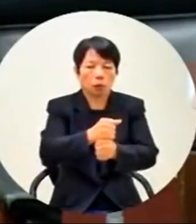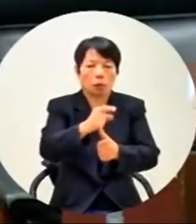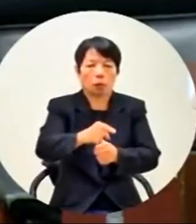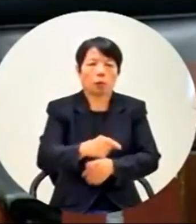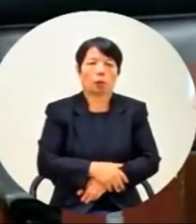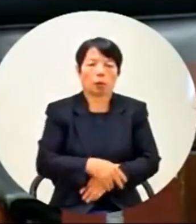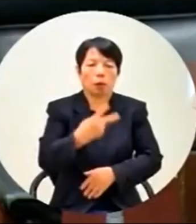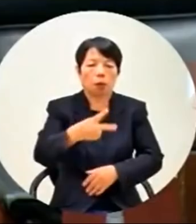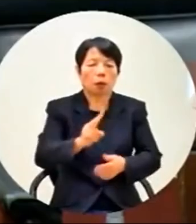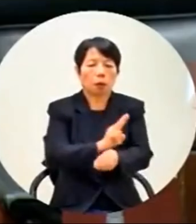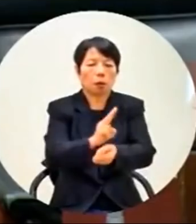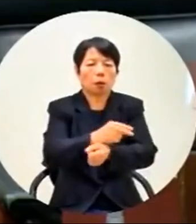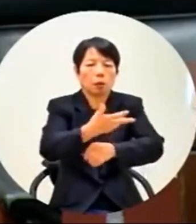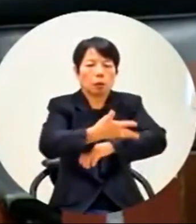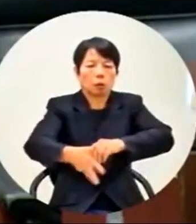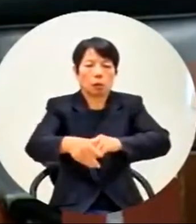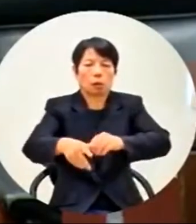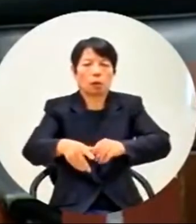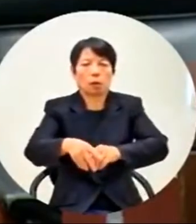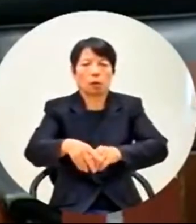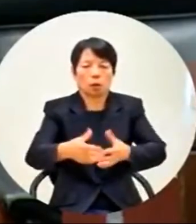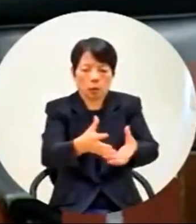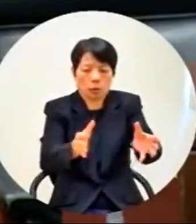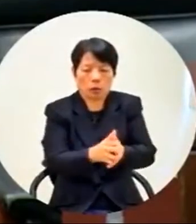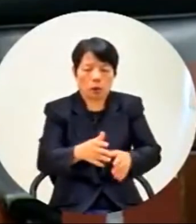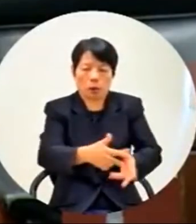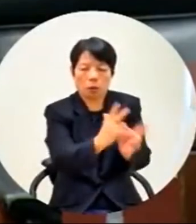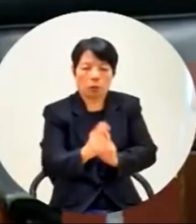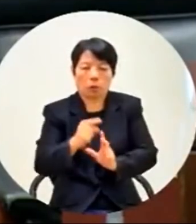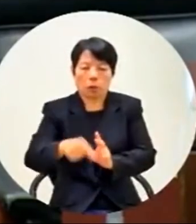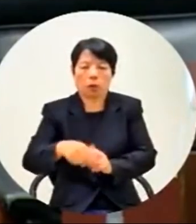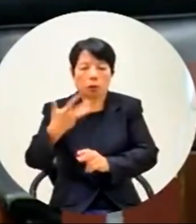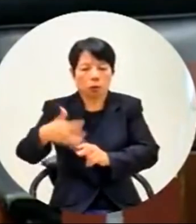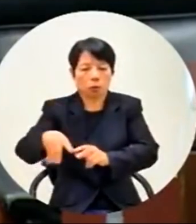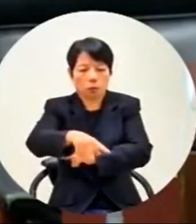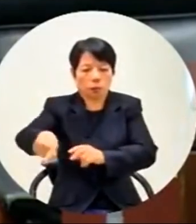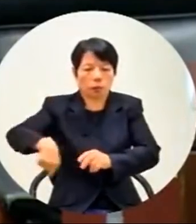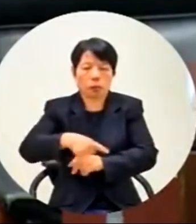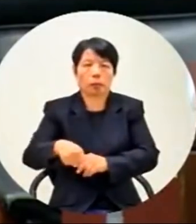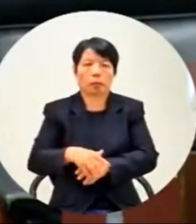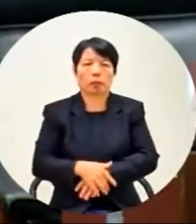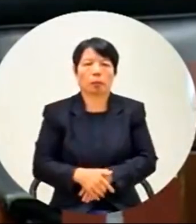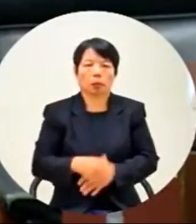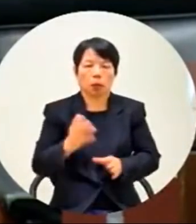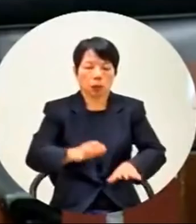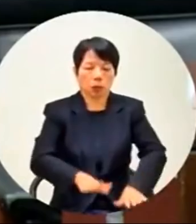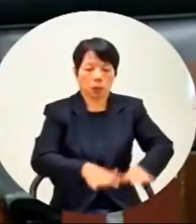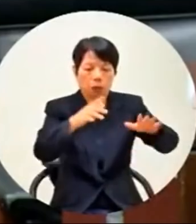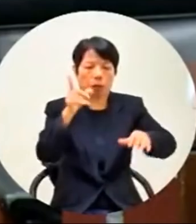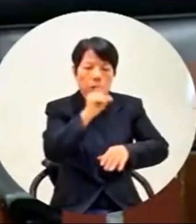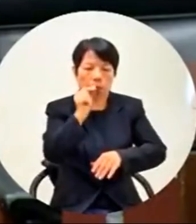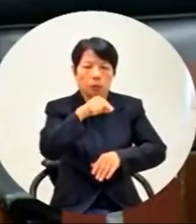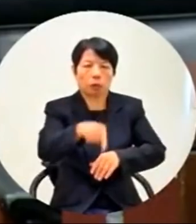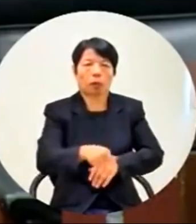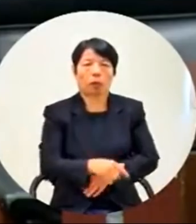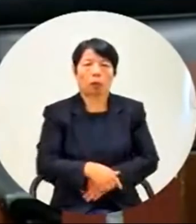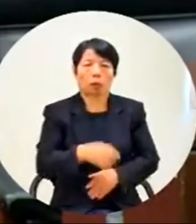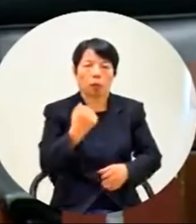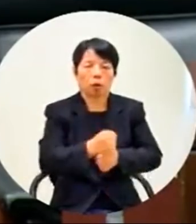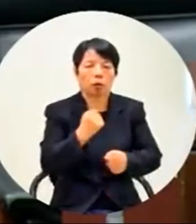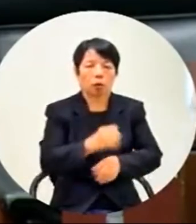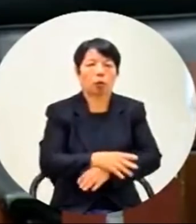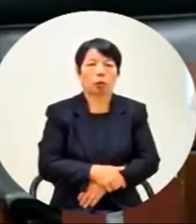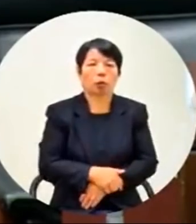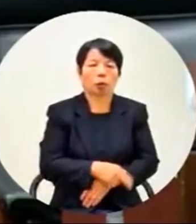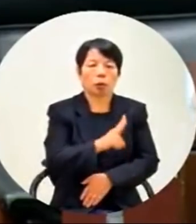溪部分了，那就是桥域跟水域的部分，因为常淹水的部分，他们就会有在 YouTube 就